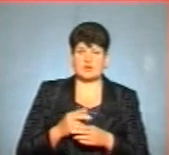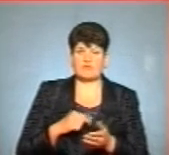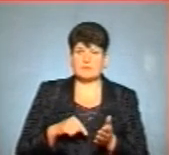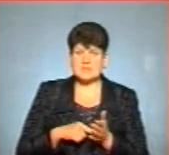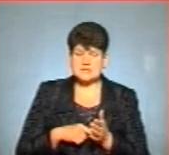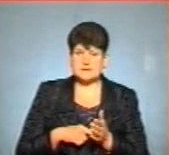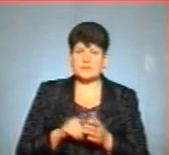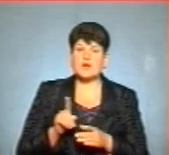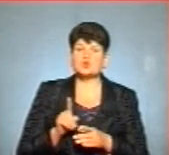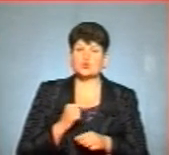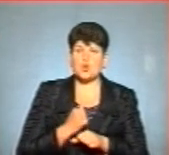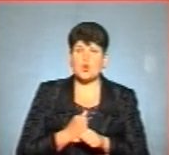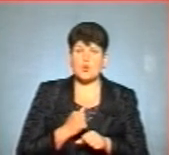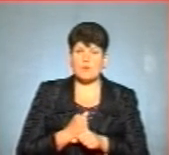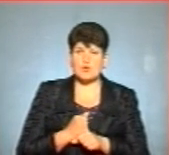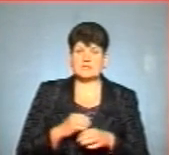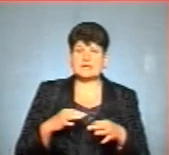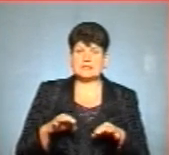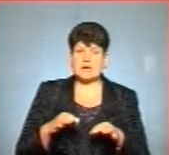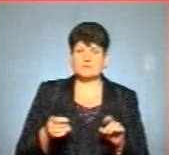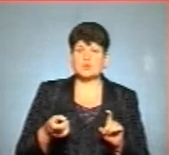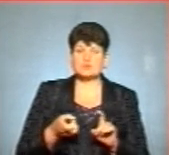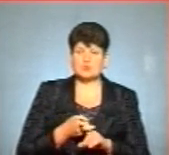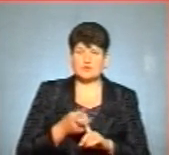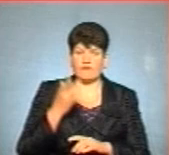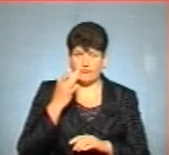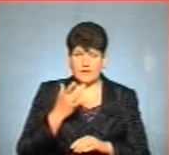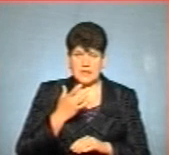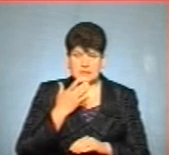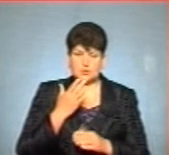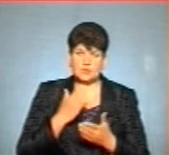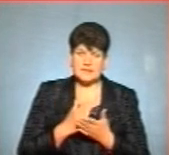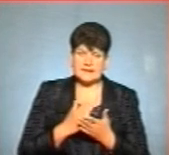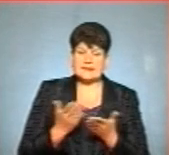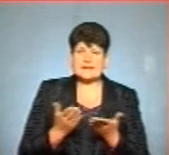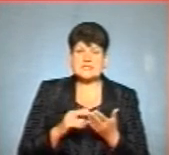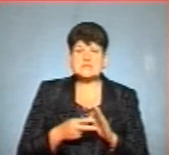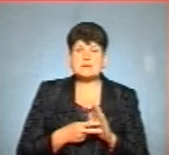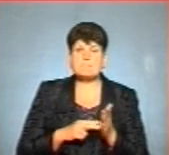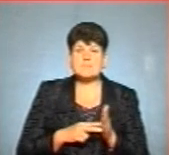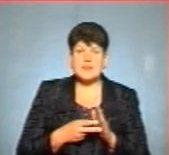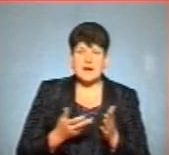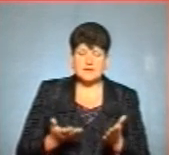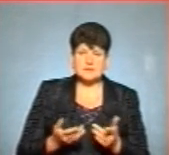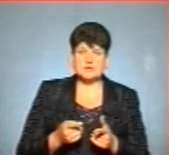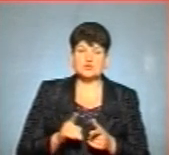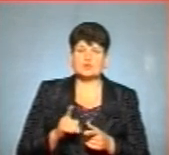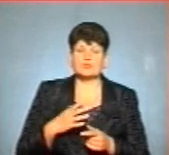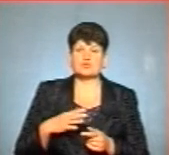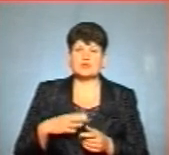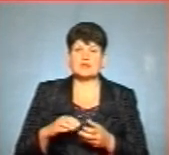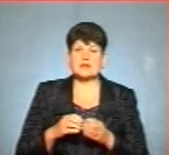зокрема, щодо роботи транспортного сполучення влітку, чи є якісь плани щодо того, чи ви все ж таки очікуєте